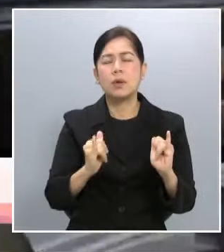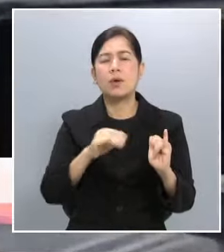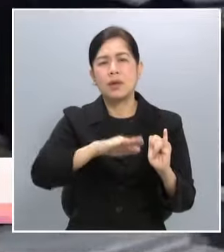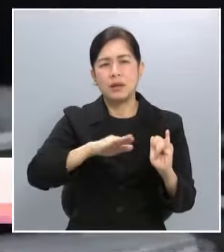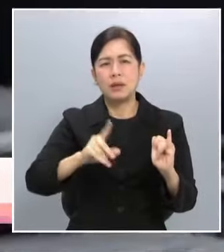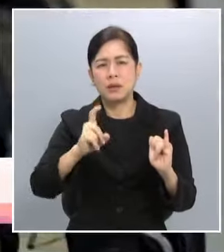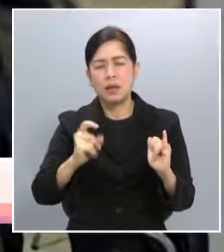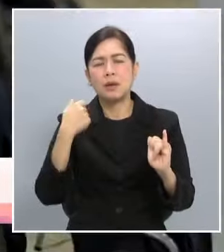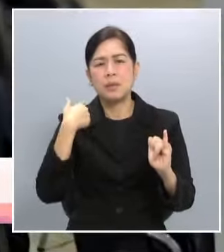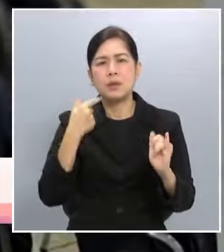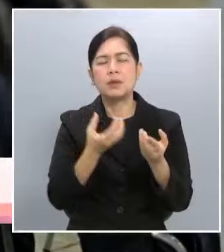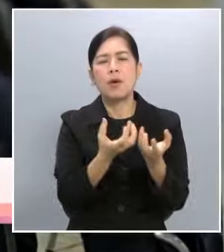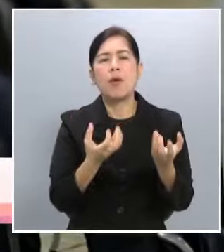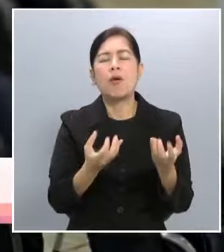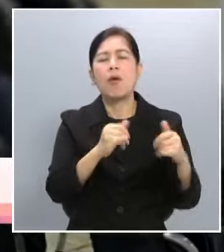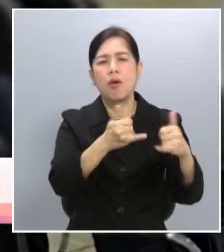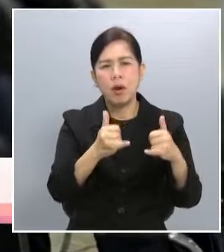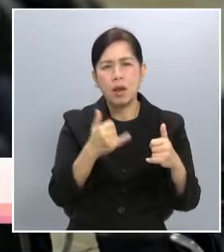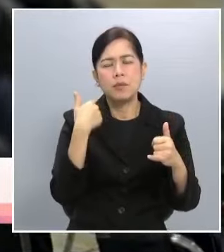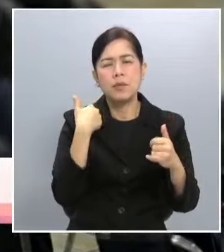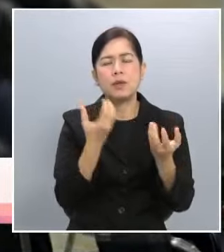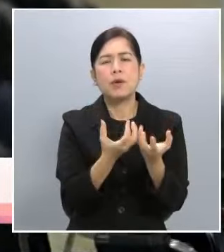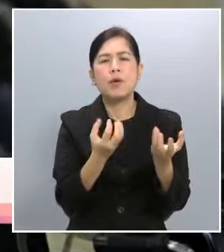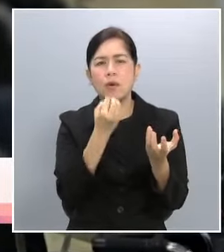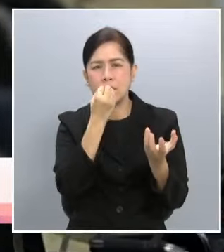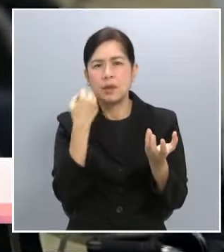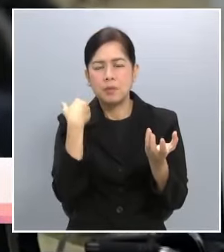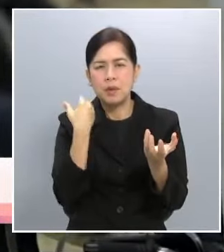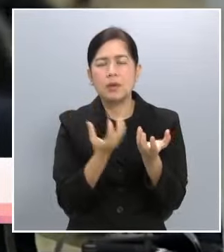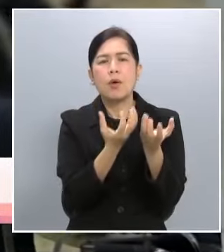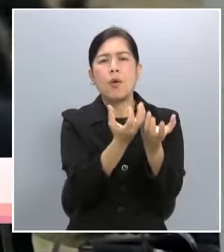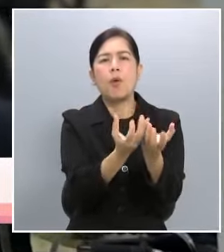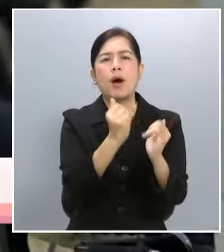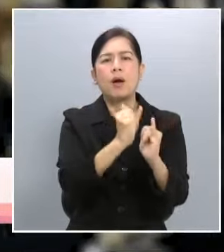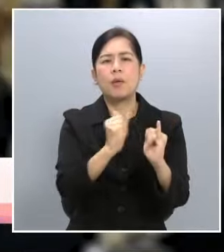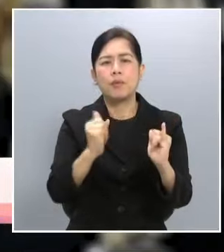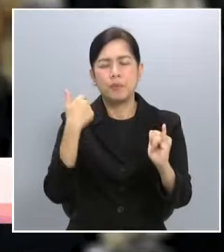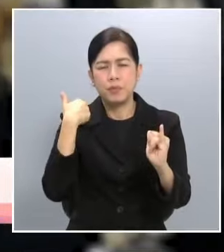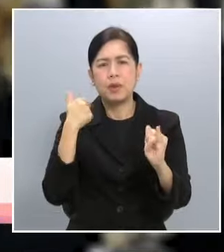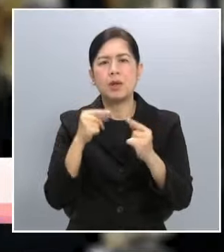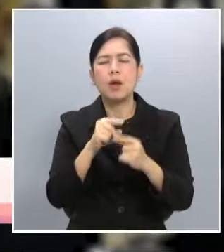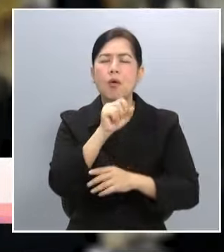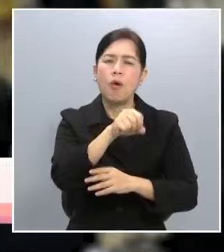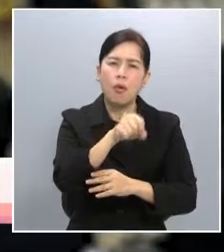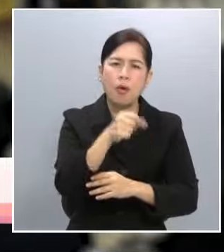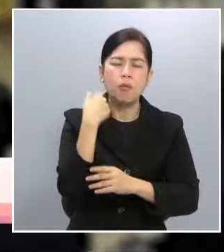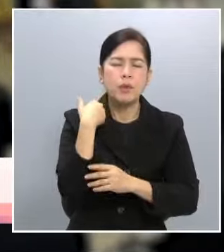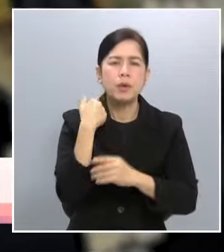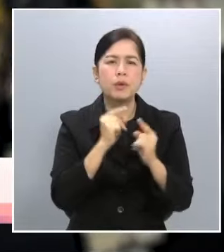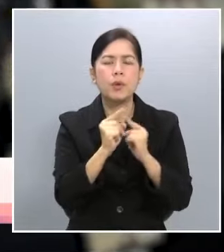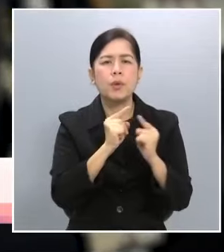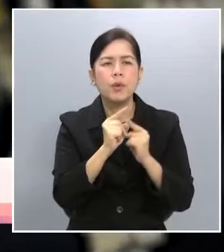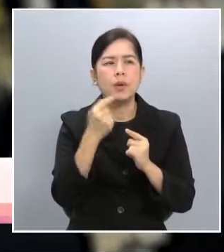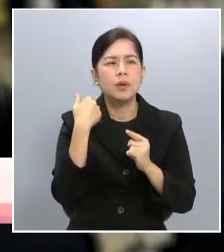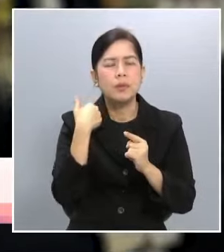พบางคนเคาะโลงเพื่อจะพูดคุยกับลูกกับหลานบางคนจุ่มพิษไปที่กรอบ